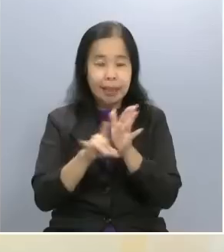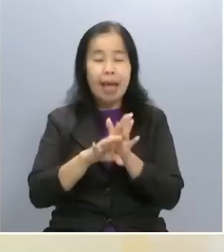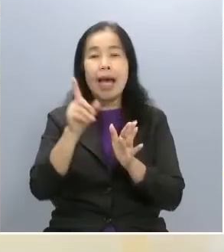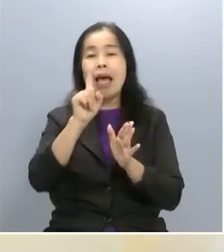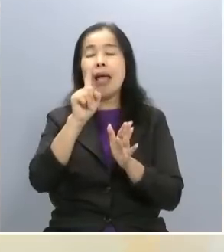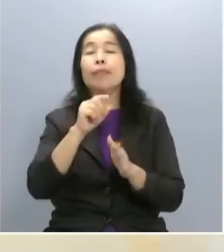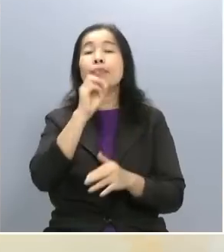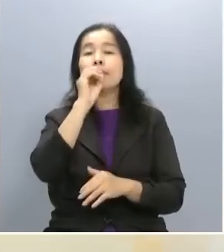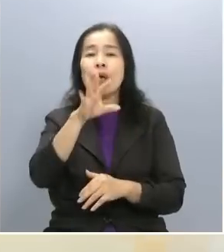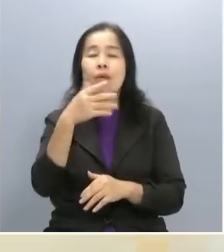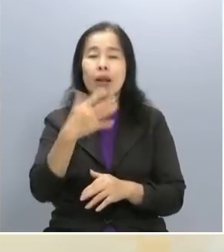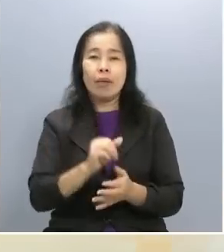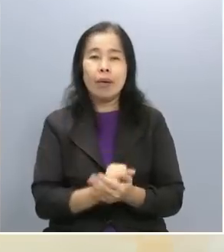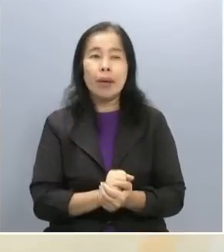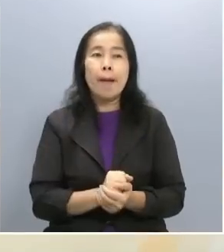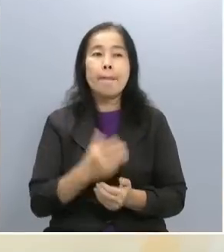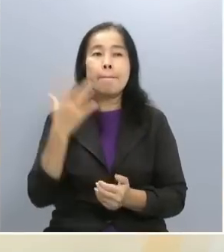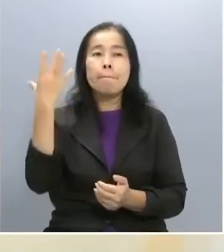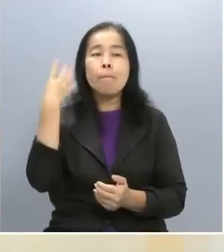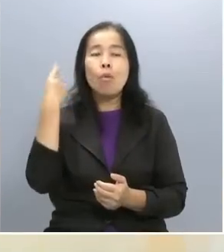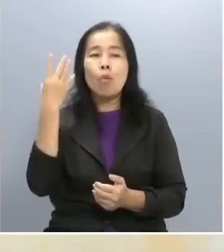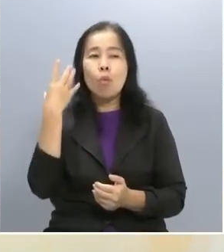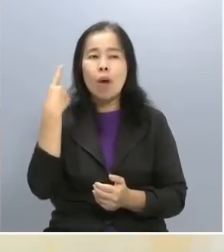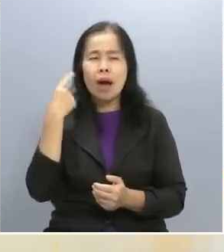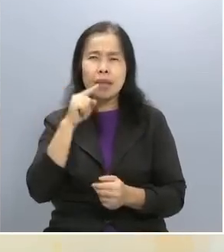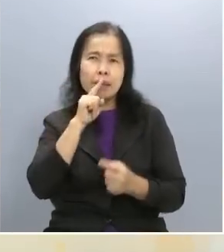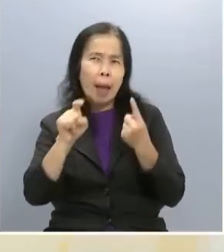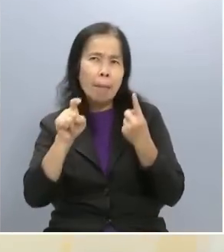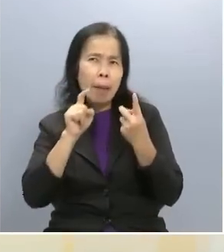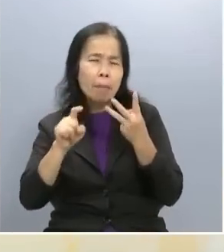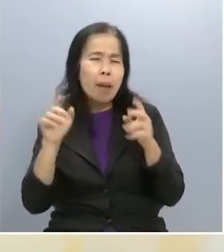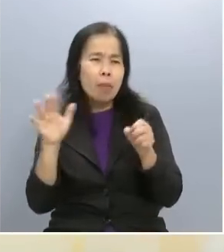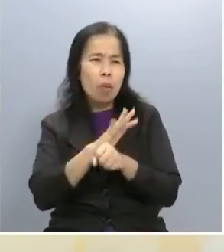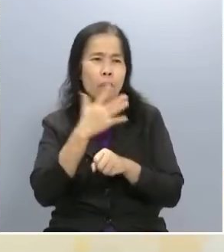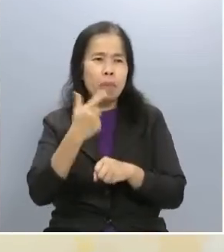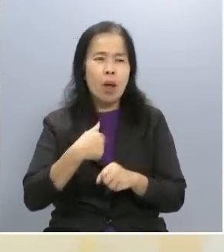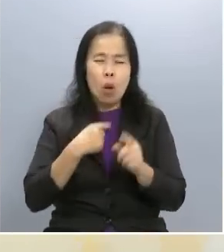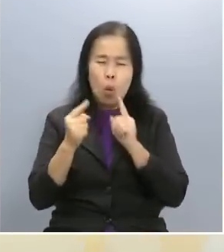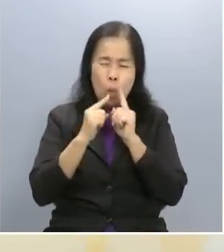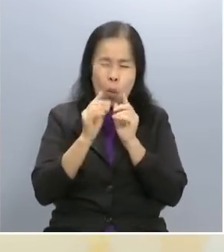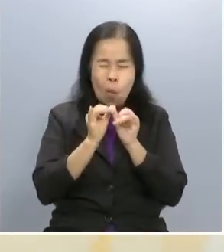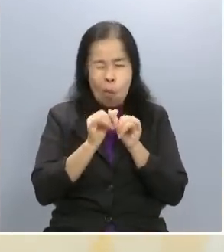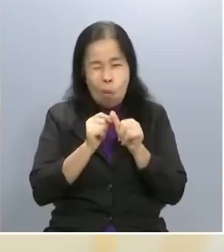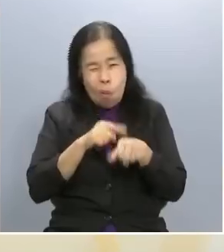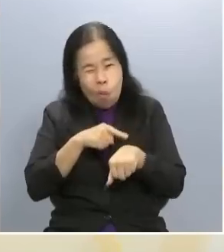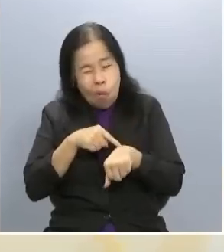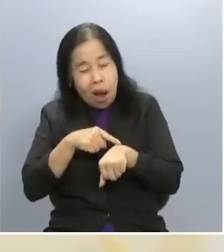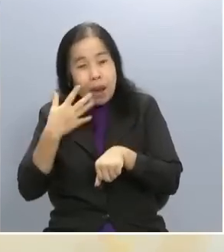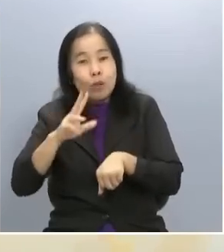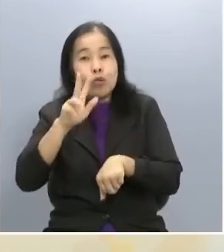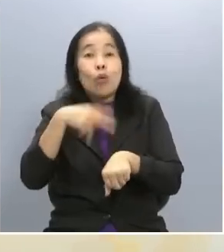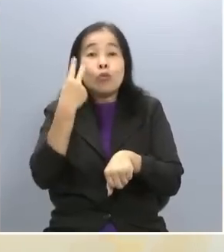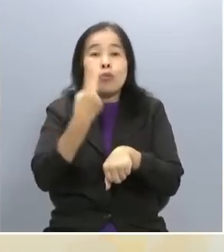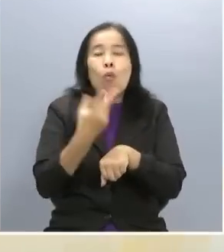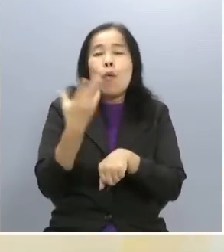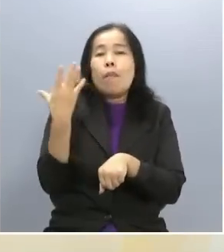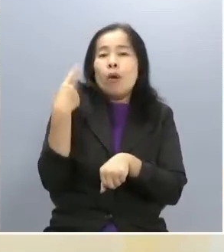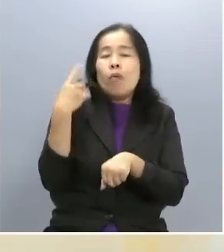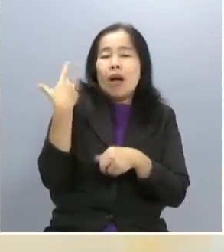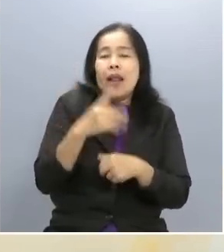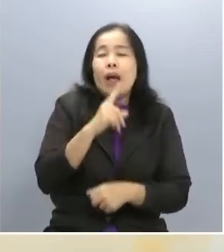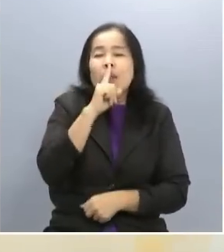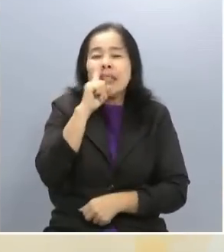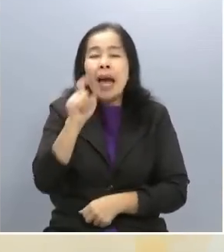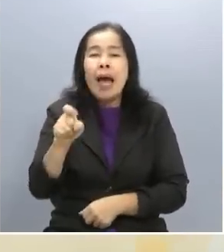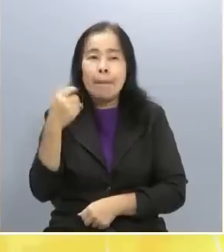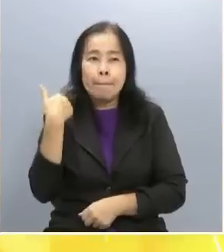อ่ะเมื่อวานนี้ได้ถามครบถ้วนไม่เคยจัดรายการแบบสนทนายาวนานขนาดนี้2ชั่วโมงกว่าถามว่าอเมริก